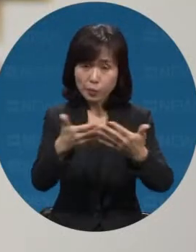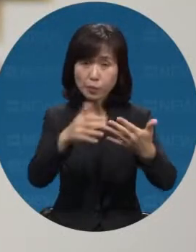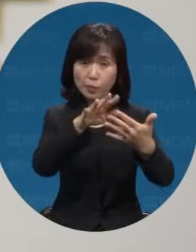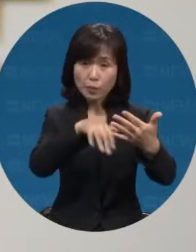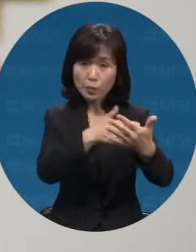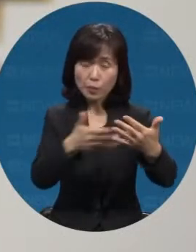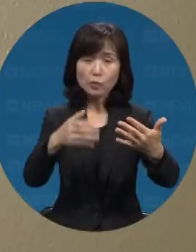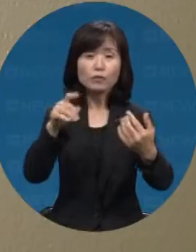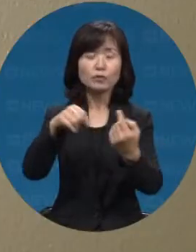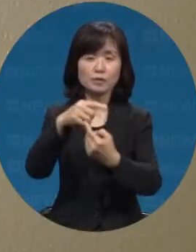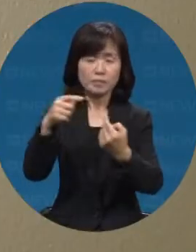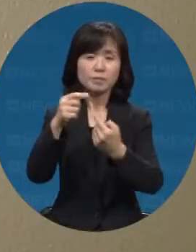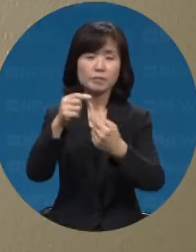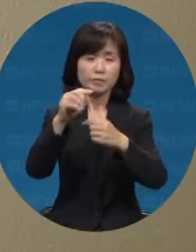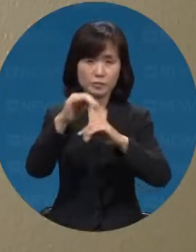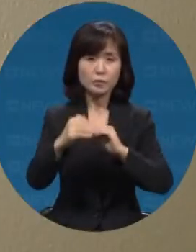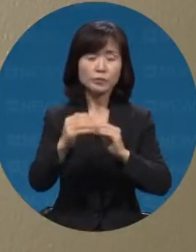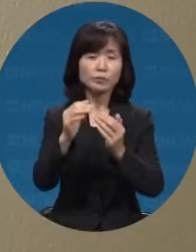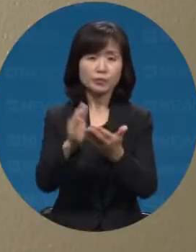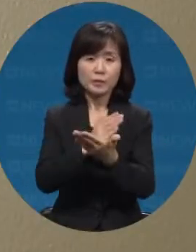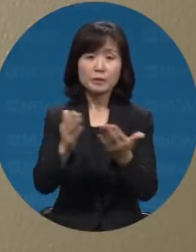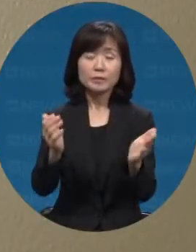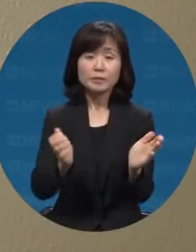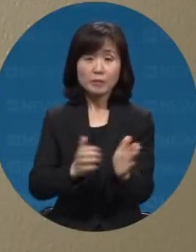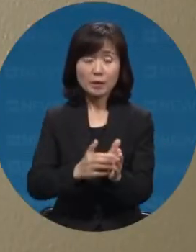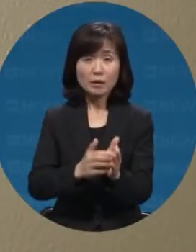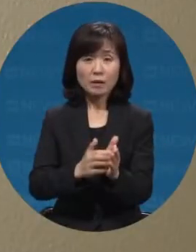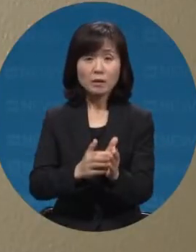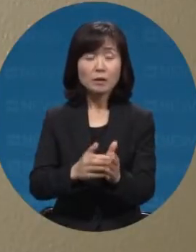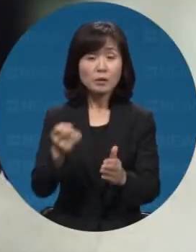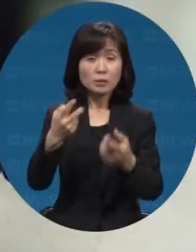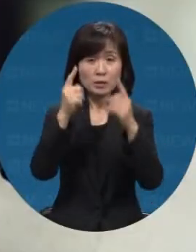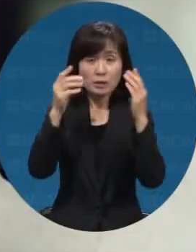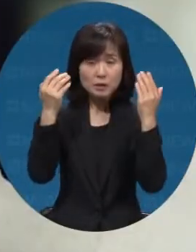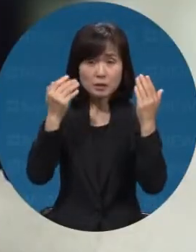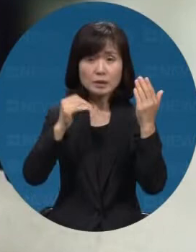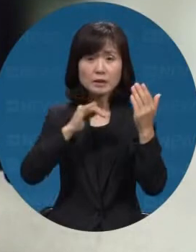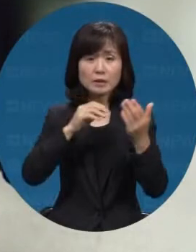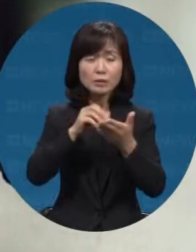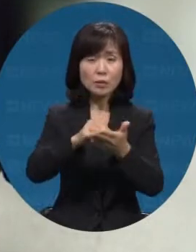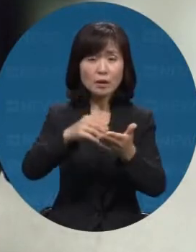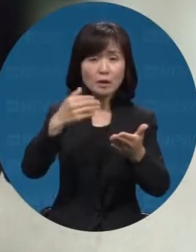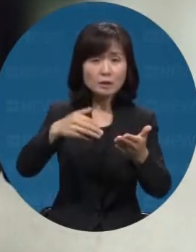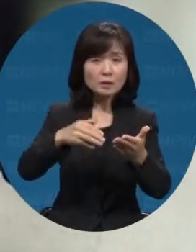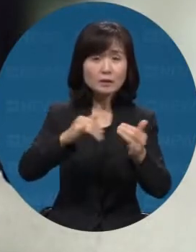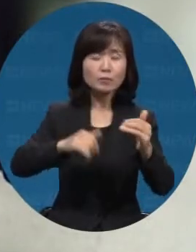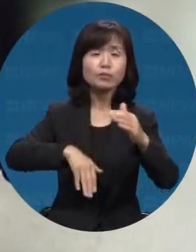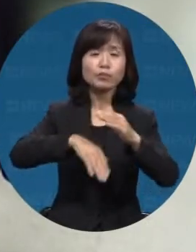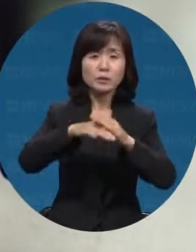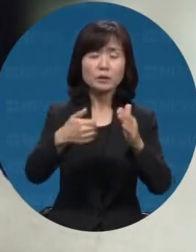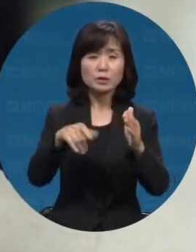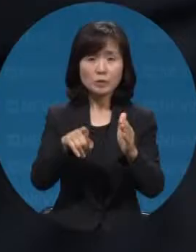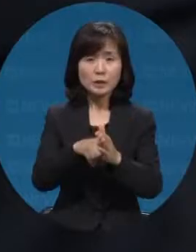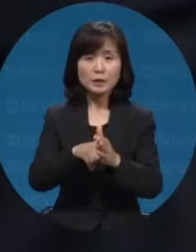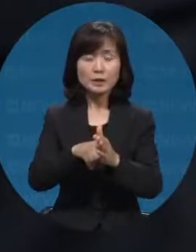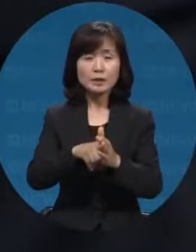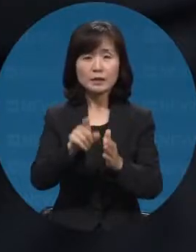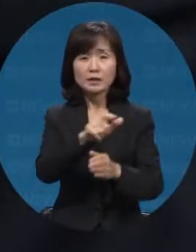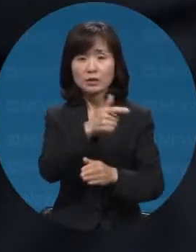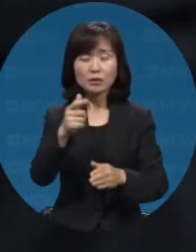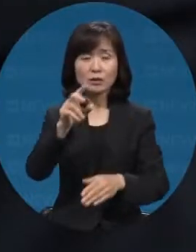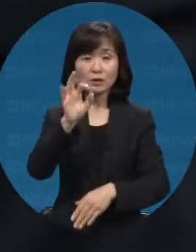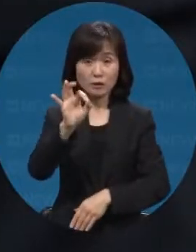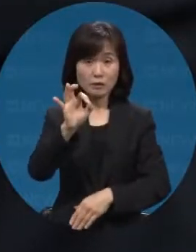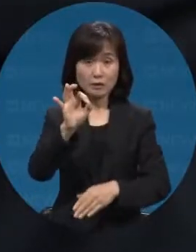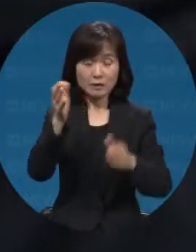평가를 안정적으로 할 수 있도록 미등록 충원 등록 마감 시간은 22:00 로 설정하고 시간 안에서 자율적으로 대학이